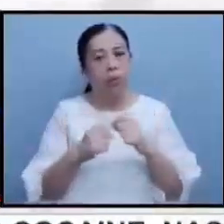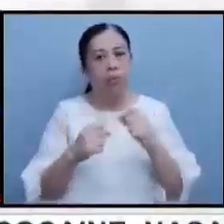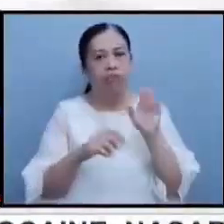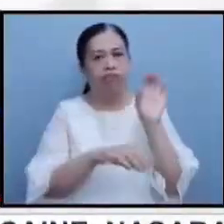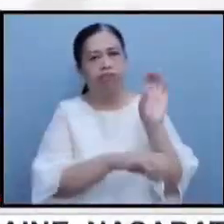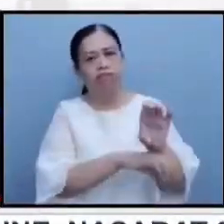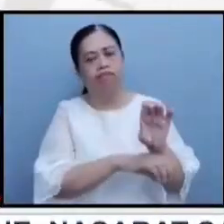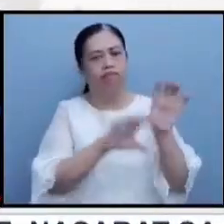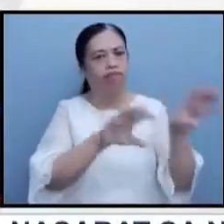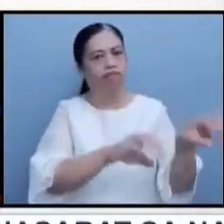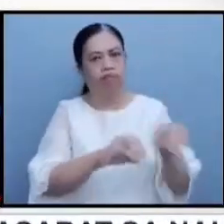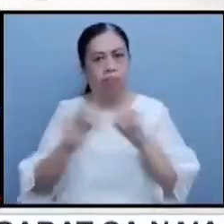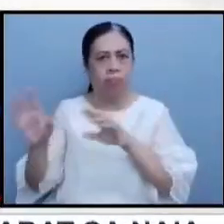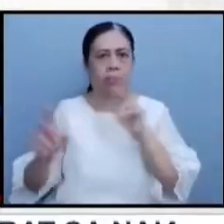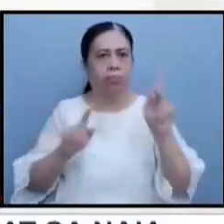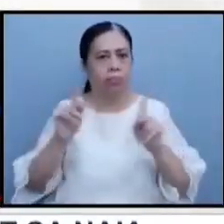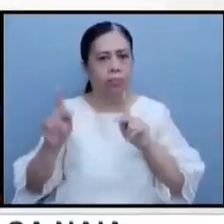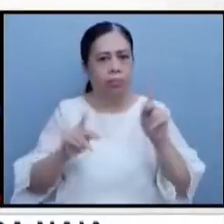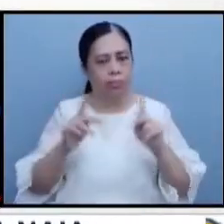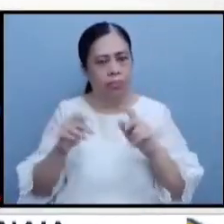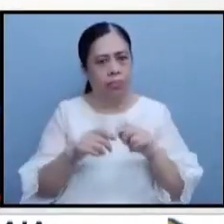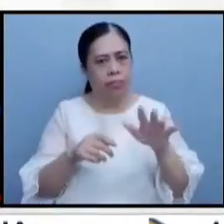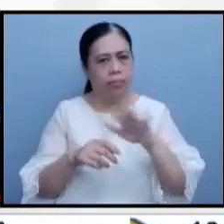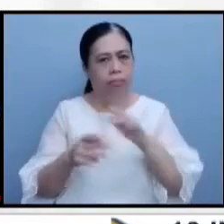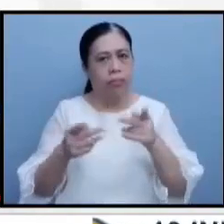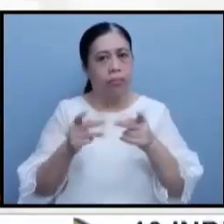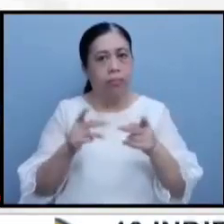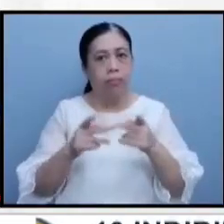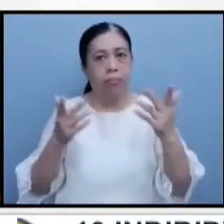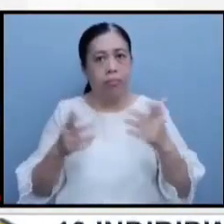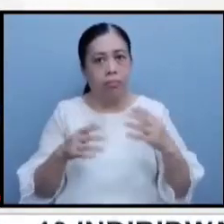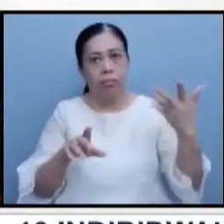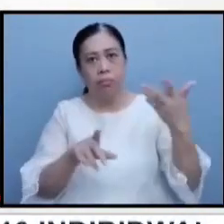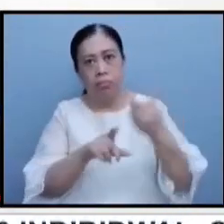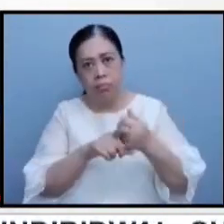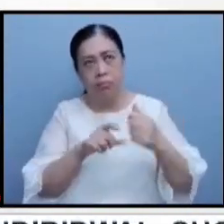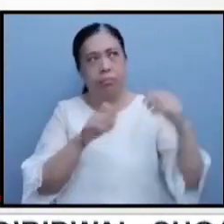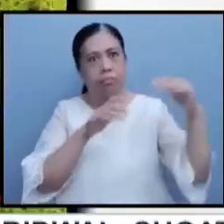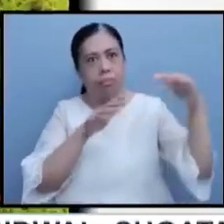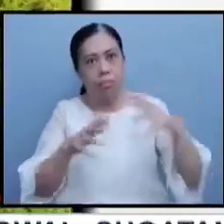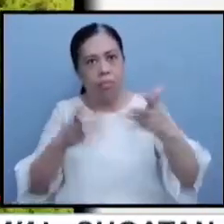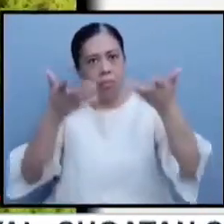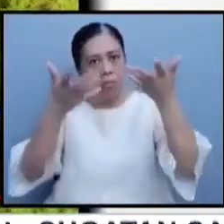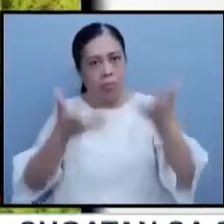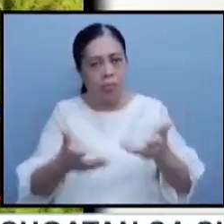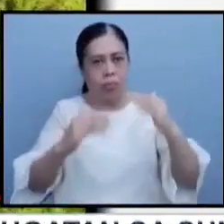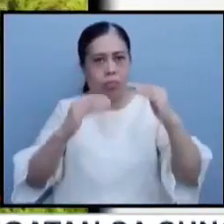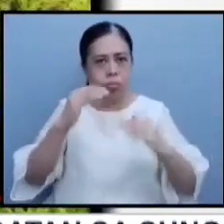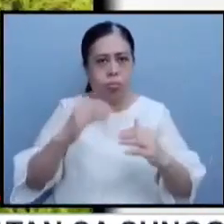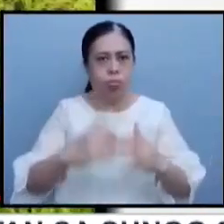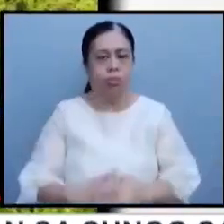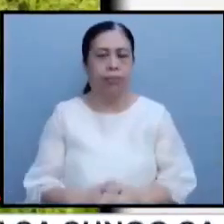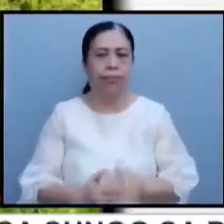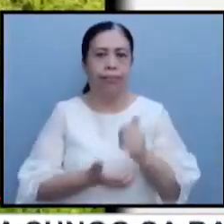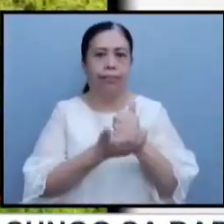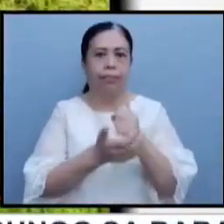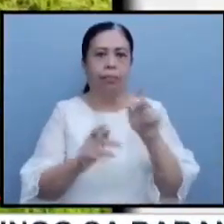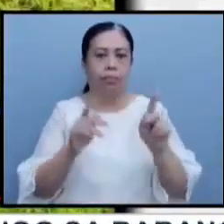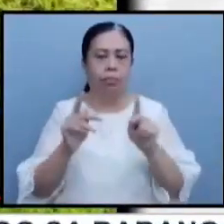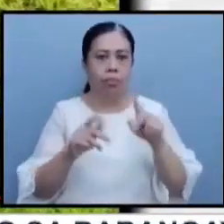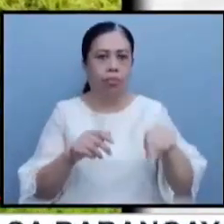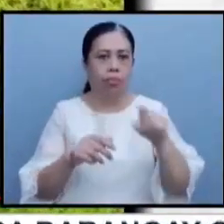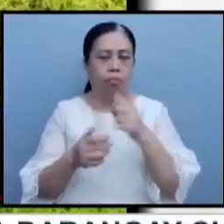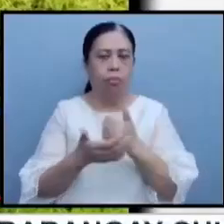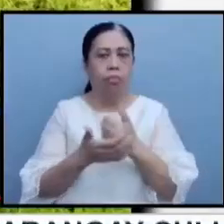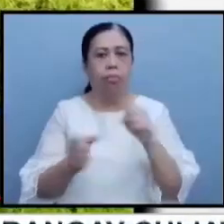na pamahalaan sa mga lugar na posibleng maapektuhan sakaling bumigay ang Swift tumulong rin ang task force lingkod Cagayan sa